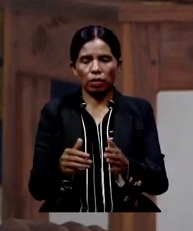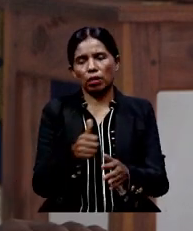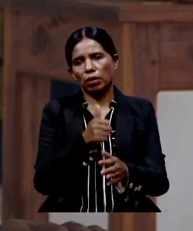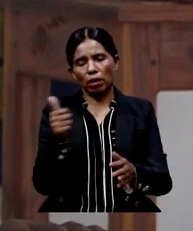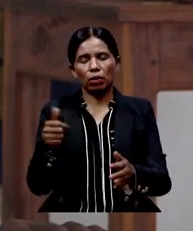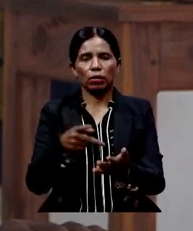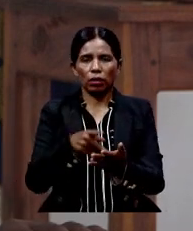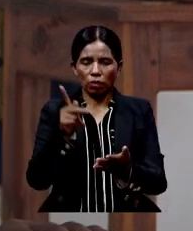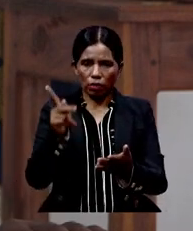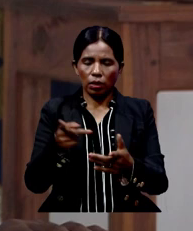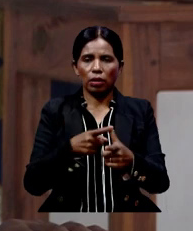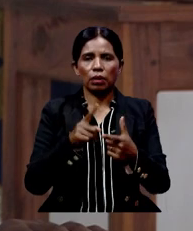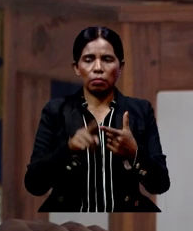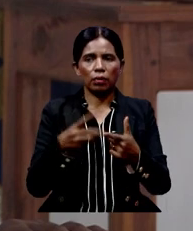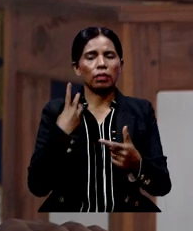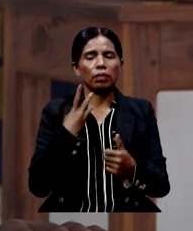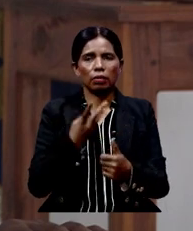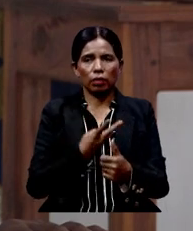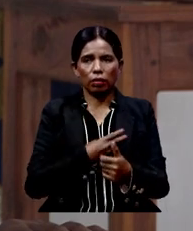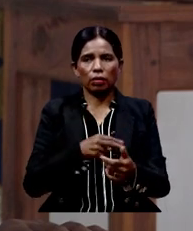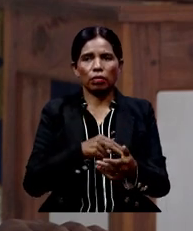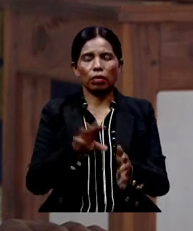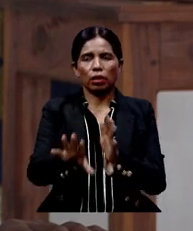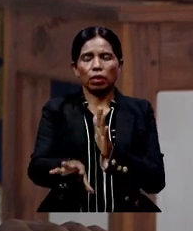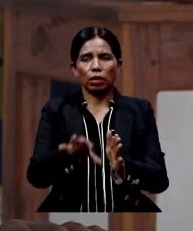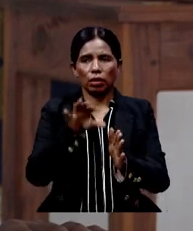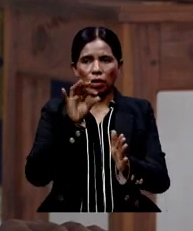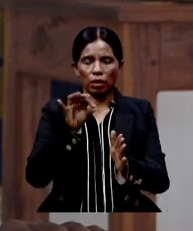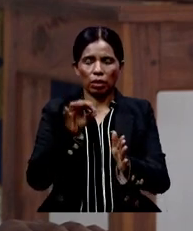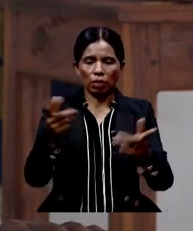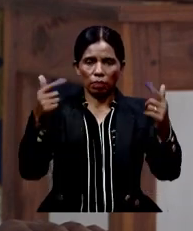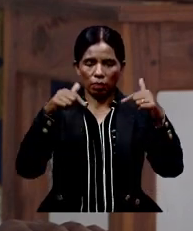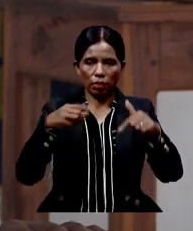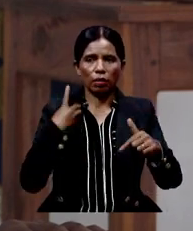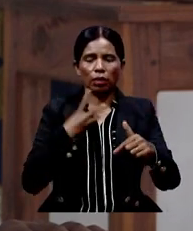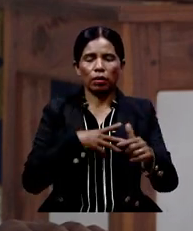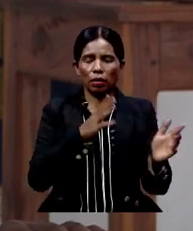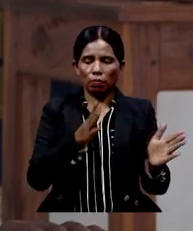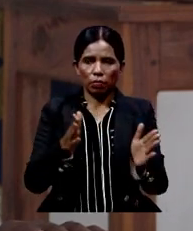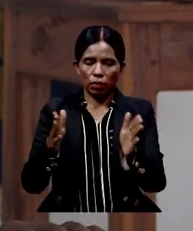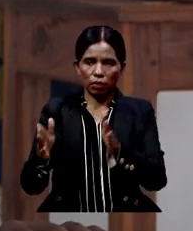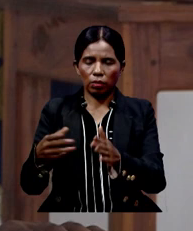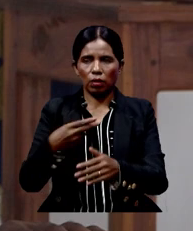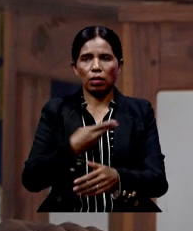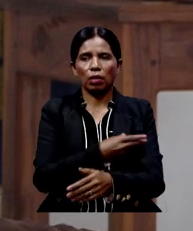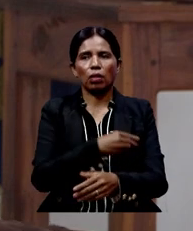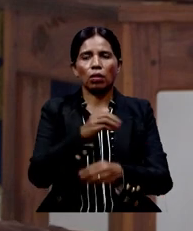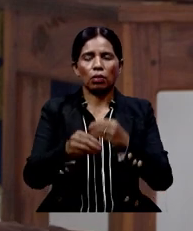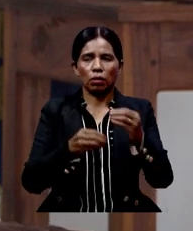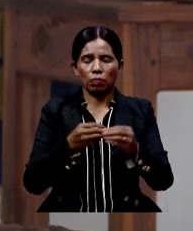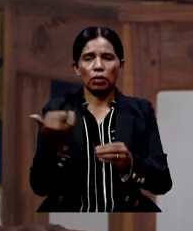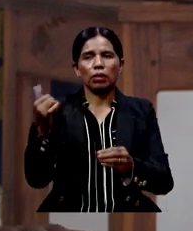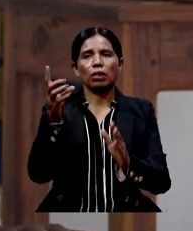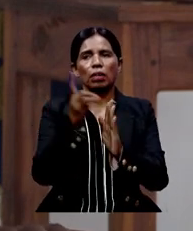ona depois de itania nomea sound mai ita ia proses harmonisasi kona basirnya